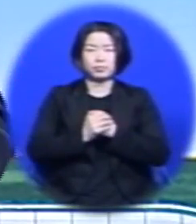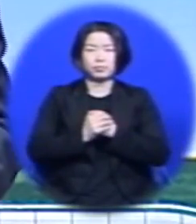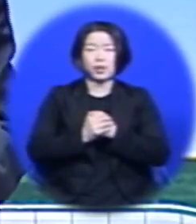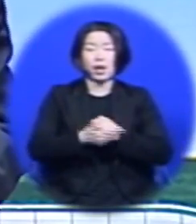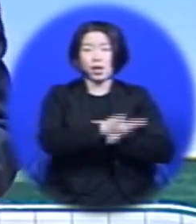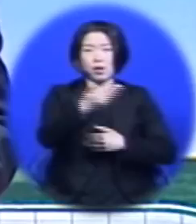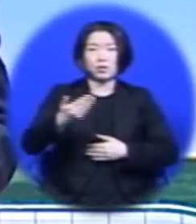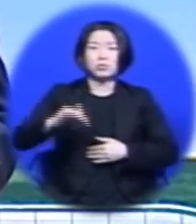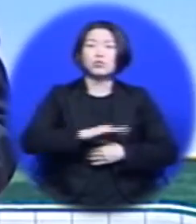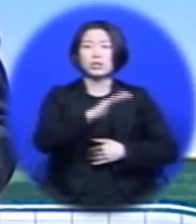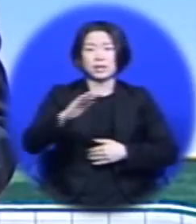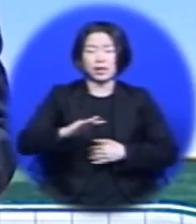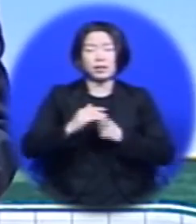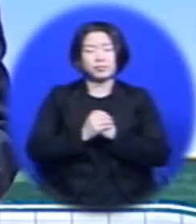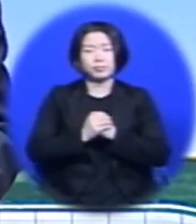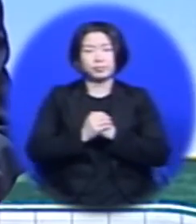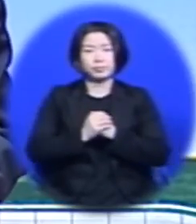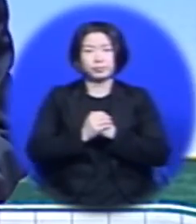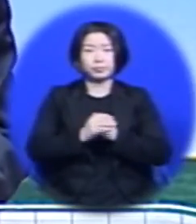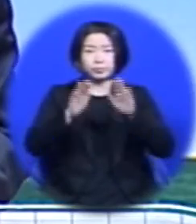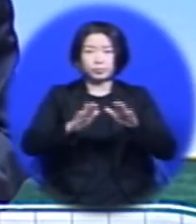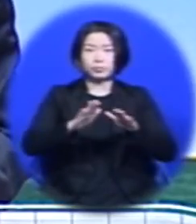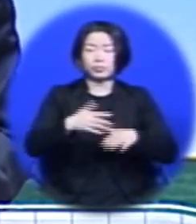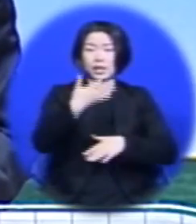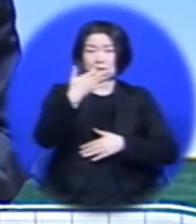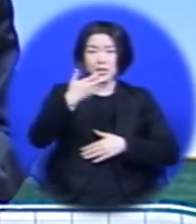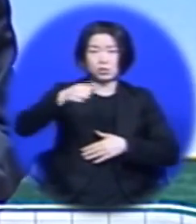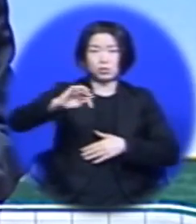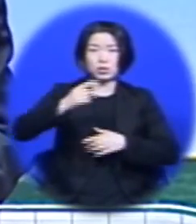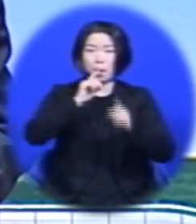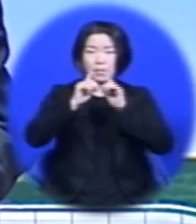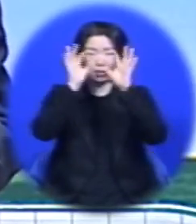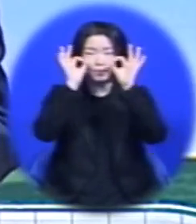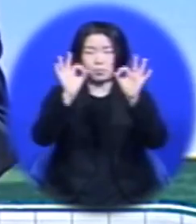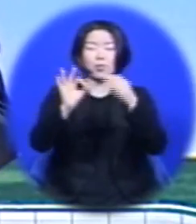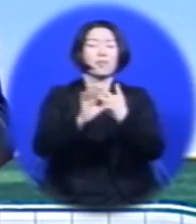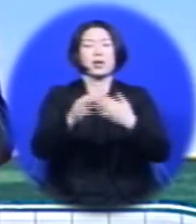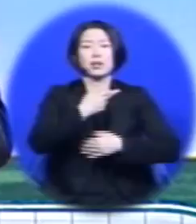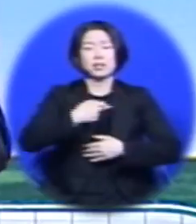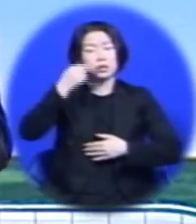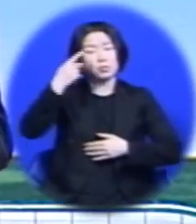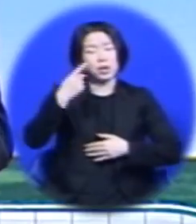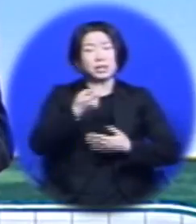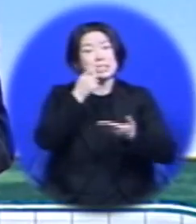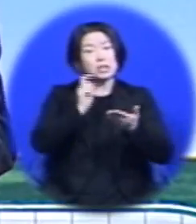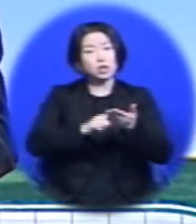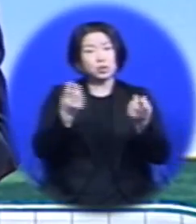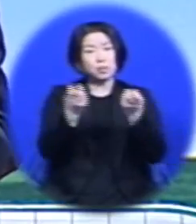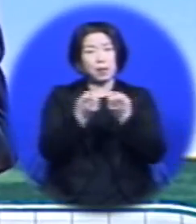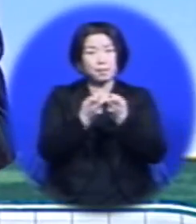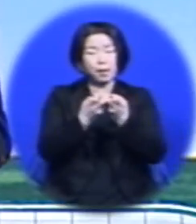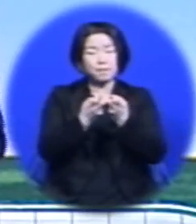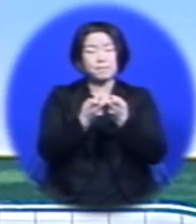여러분 우리가 아 오늘 19절 말씀에 보면 사도바울이 좀 쉬운 방식으로